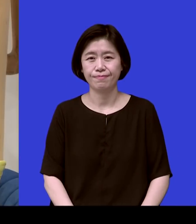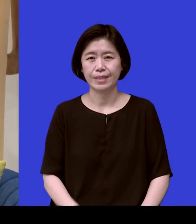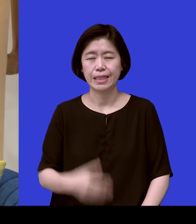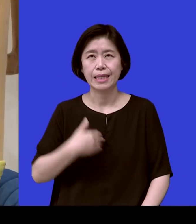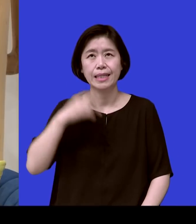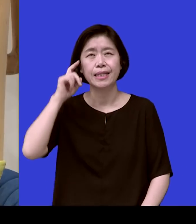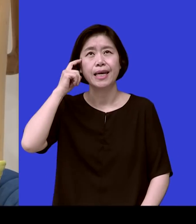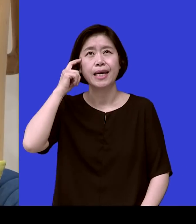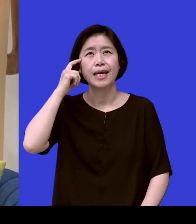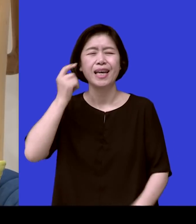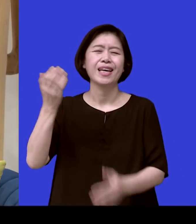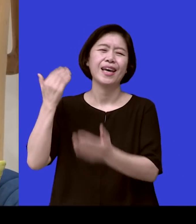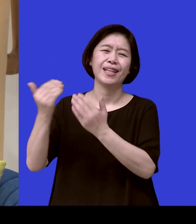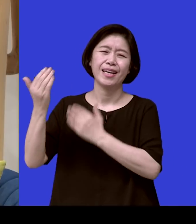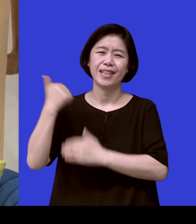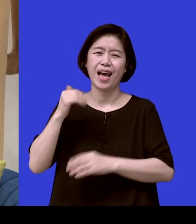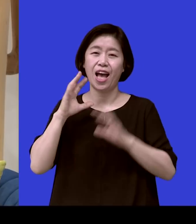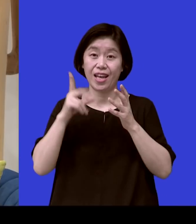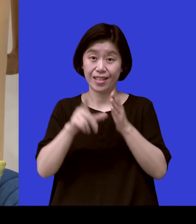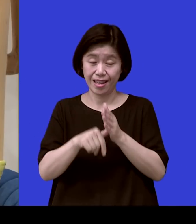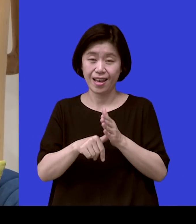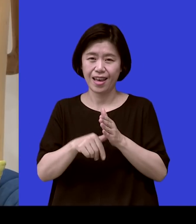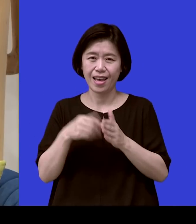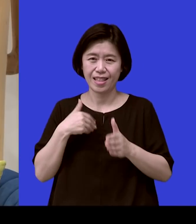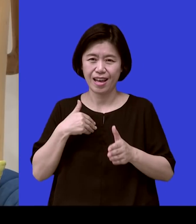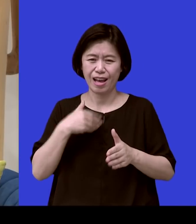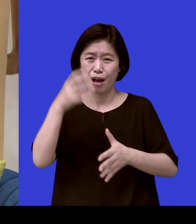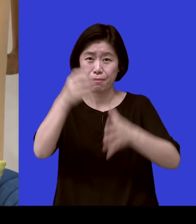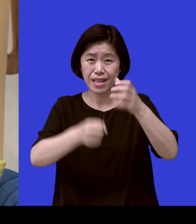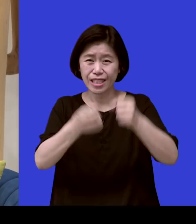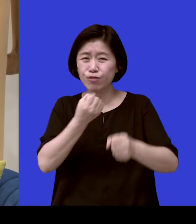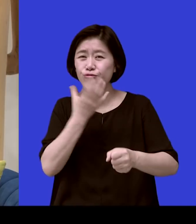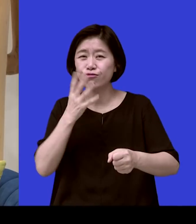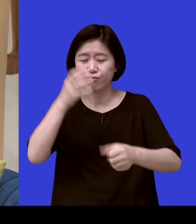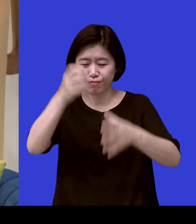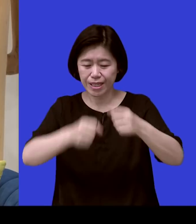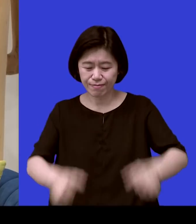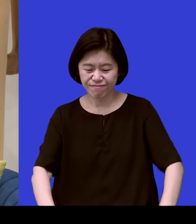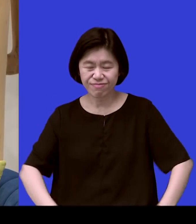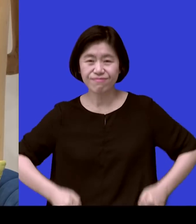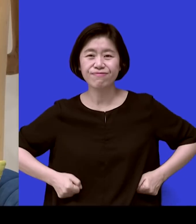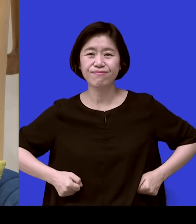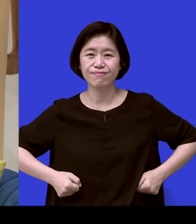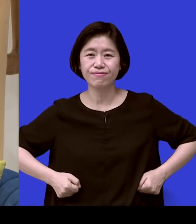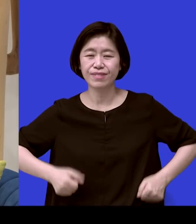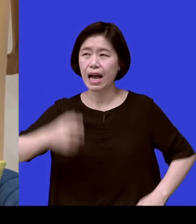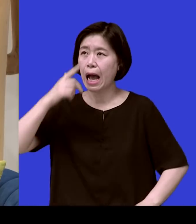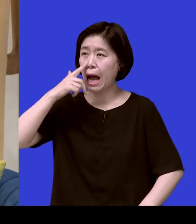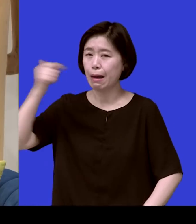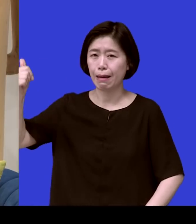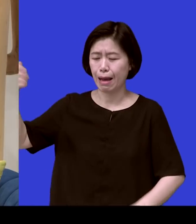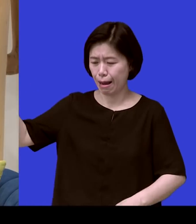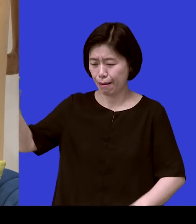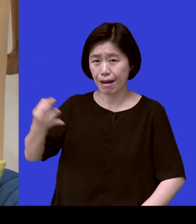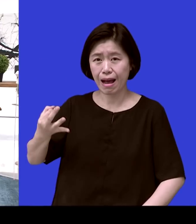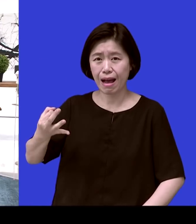옛날에 나팔 바지를 입고 다녀서 저희 아빠한테 네네. 너는 무슨 새마을 운동하고